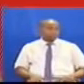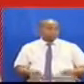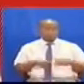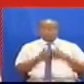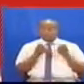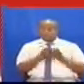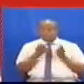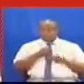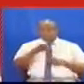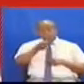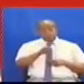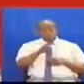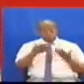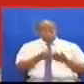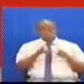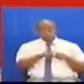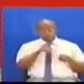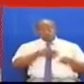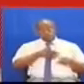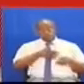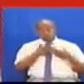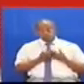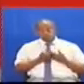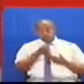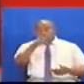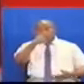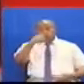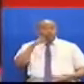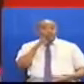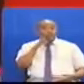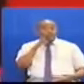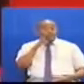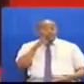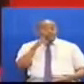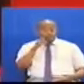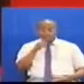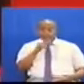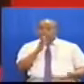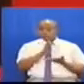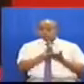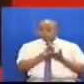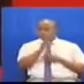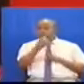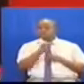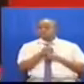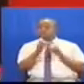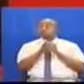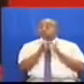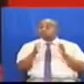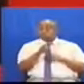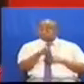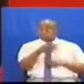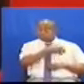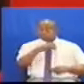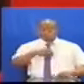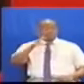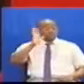nimpongeze sana kakangu Mwinyi na wizara yake. Kwa kweli kakazi kubwa anaofanya na jeshi lake kwa ujumla